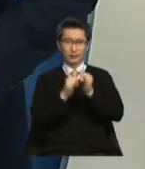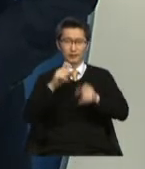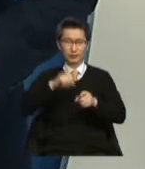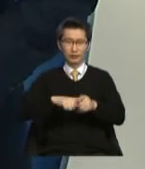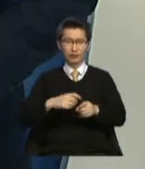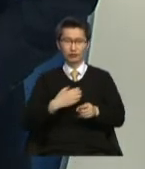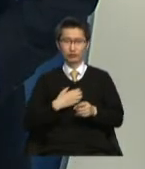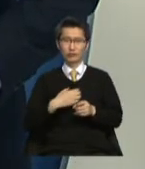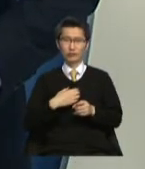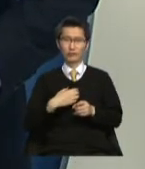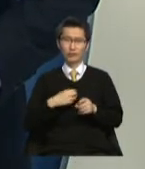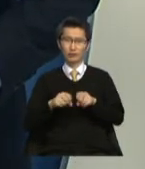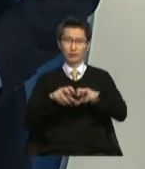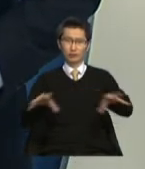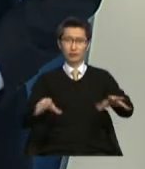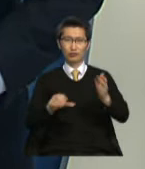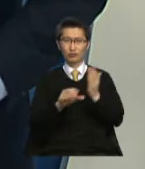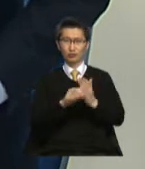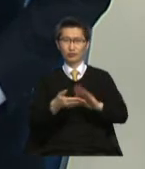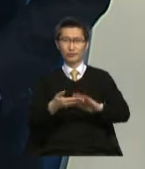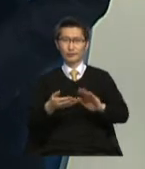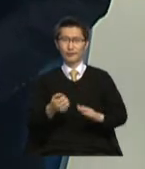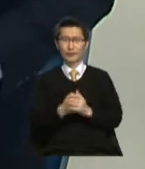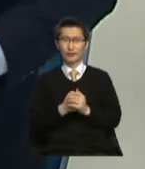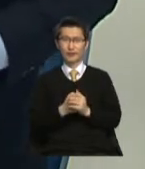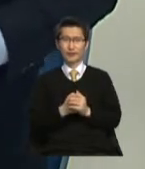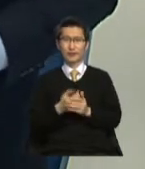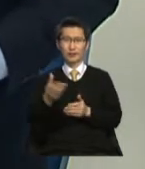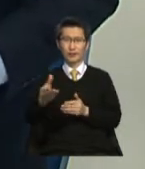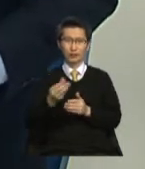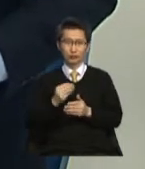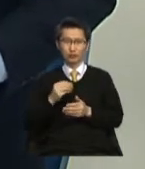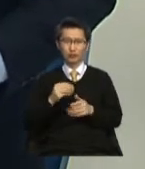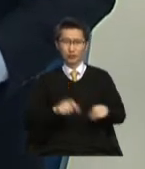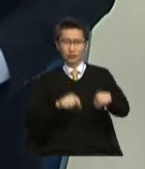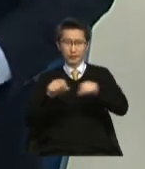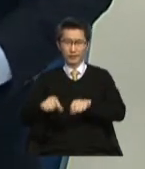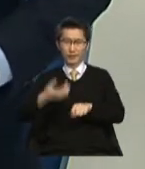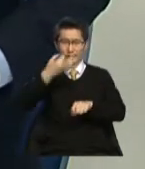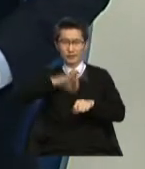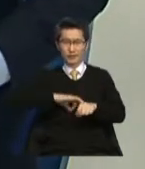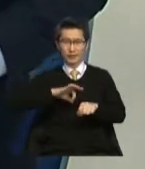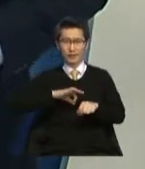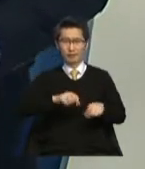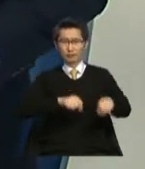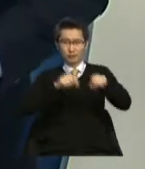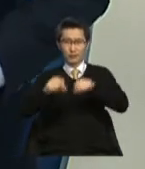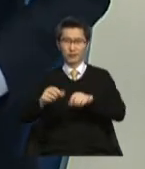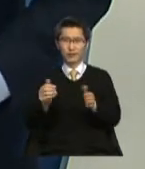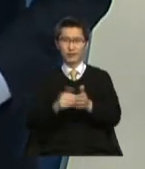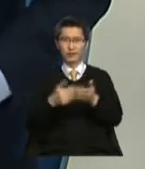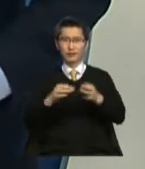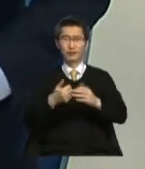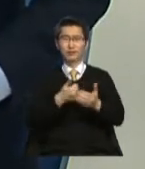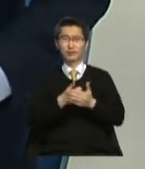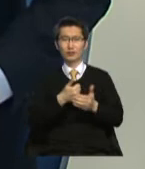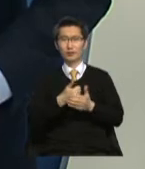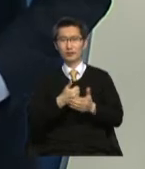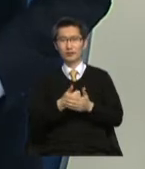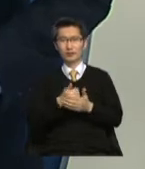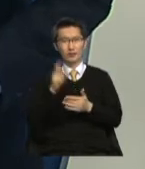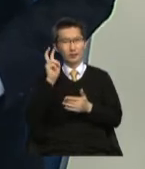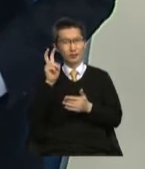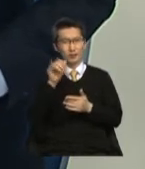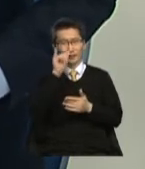실물경제 까지 확산하는 모습입니다 대출 만기연장 이나 이자 상환 유예 같은 금융지원 책이 나오게